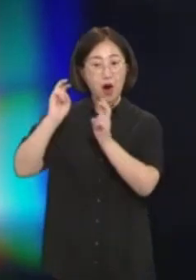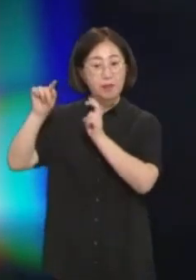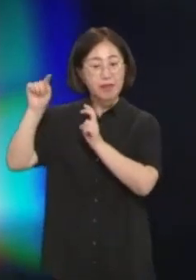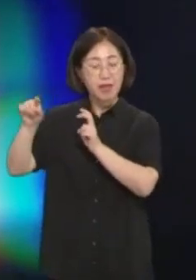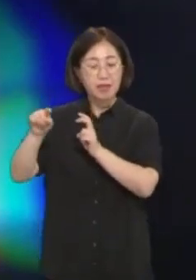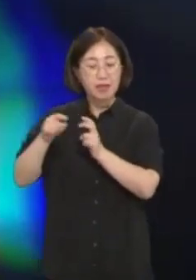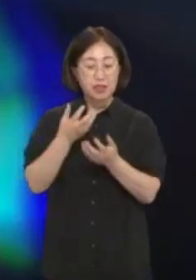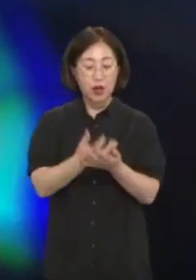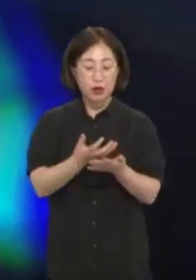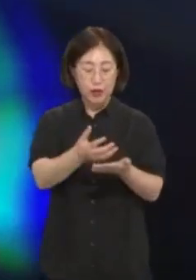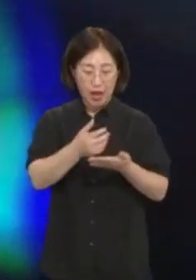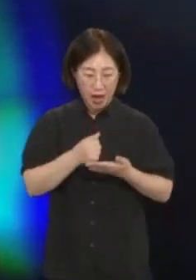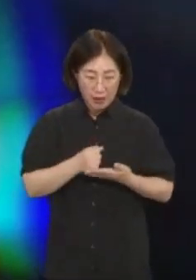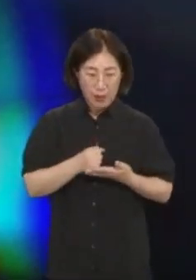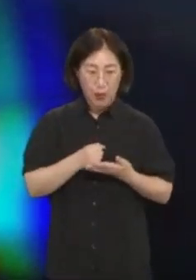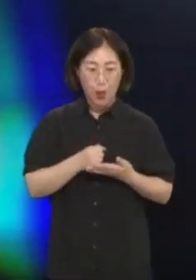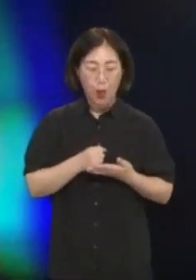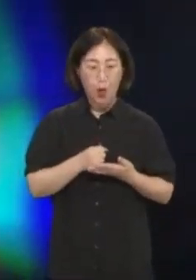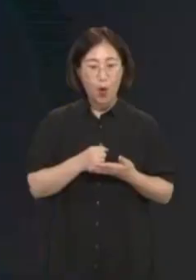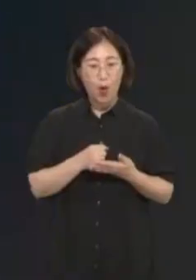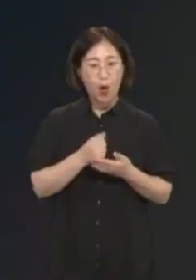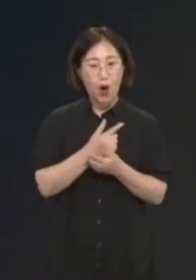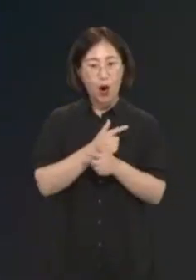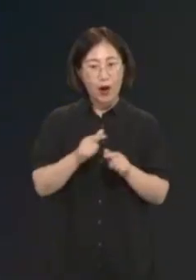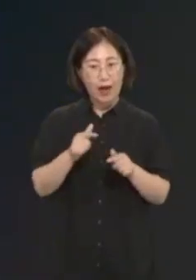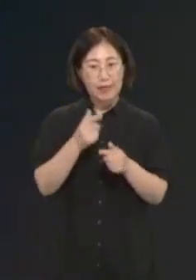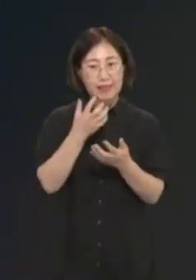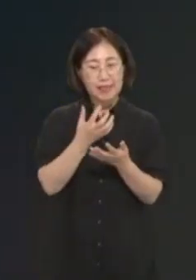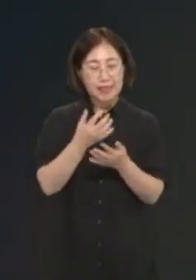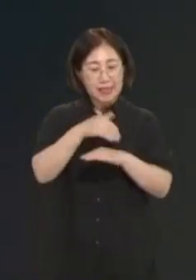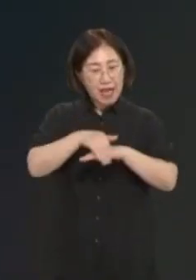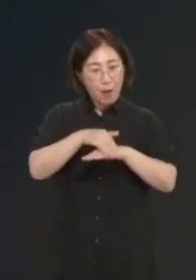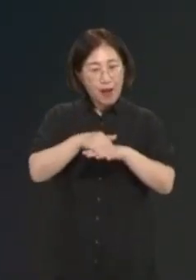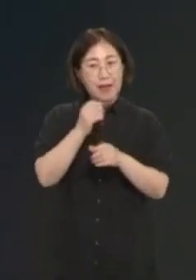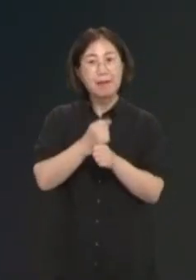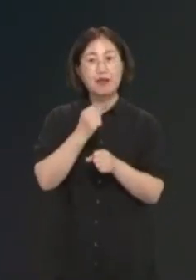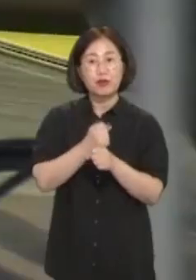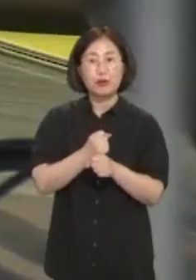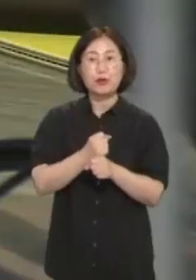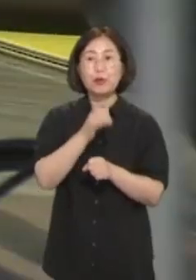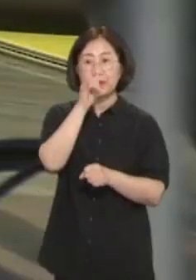유출한 자료를 토대로 연정동박 적층판의 양산 계획을 만들고 있었습니다